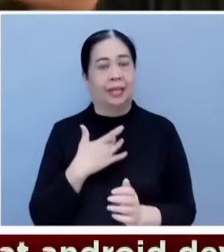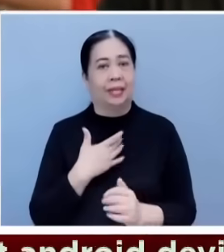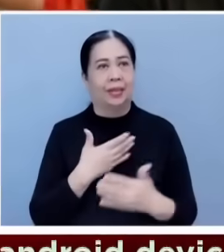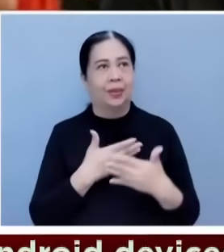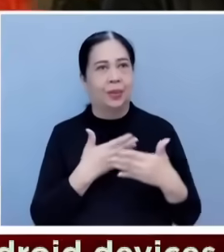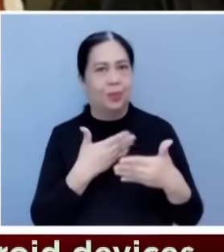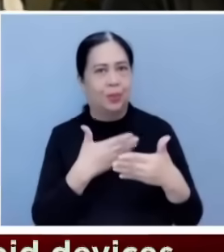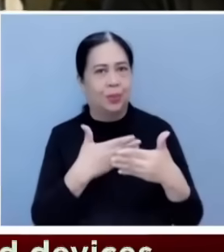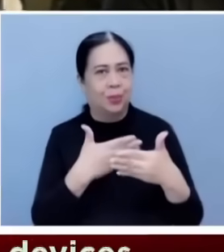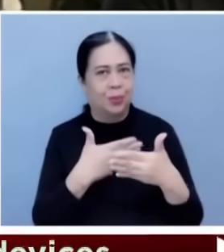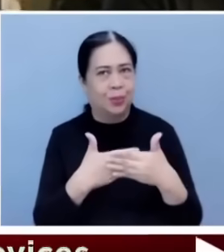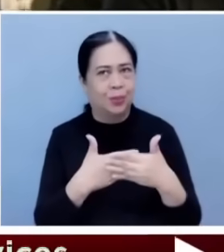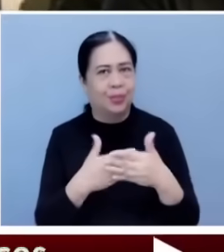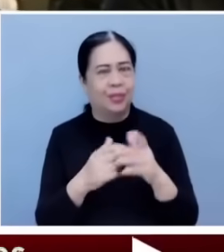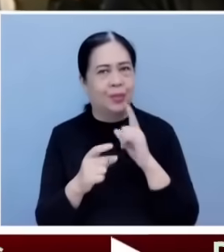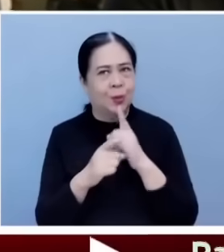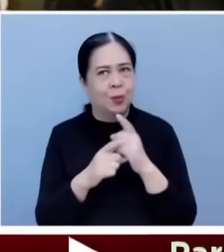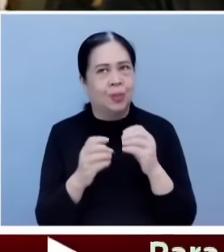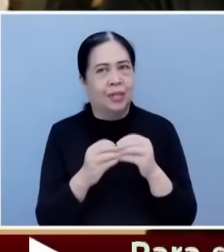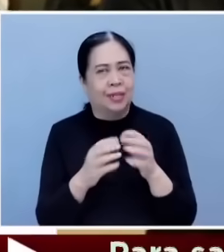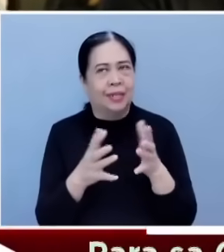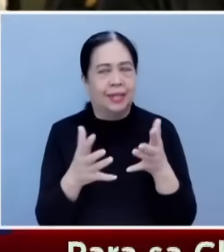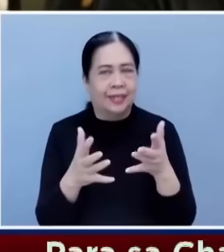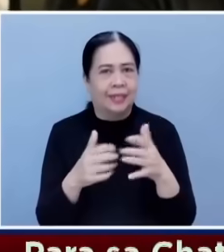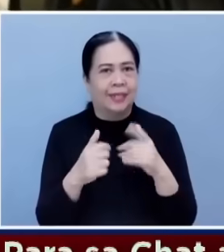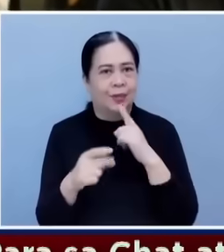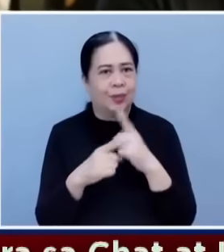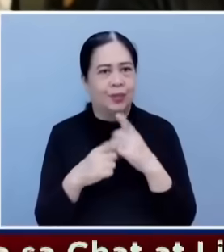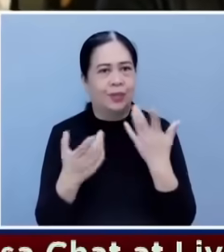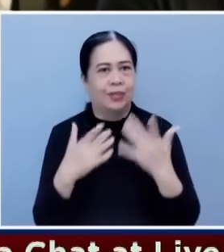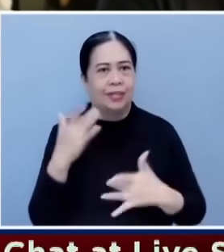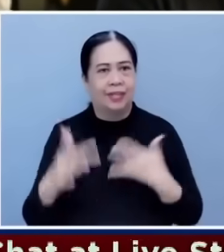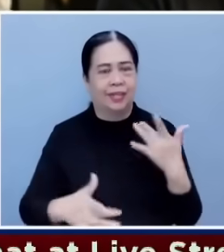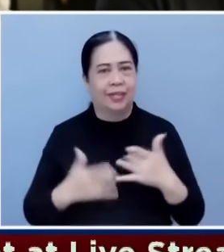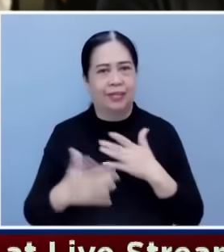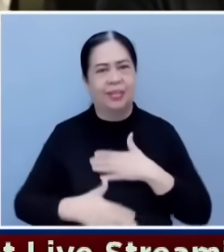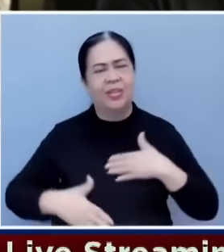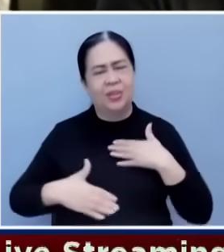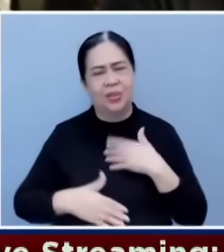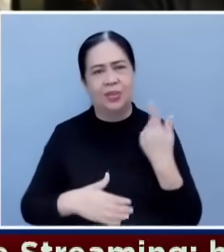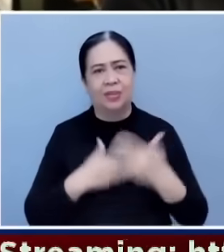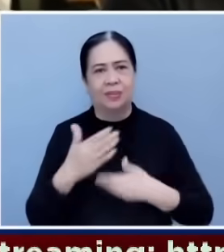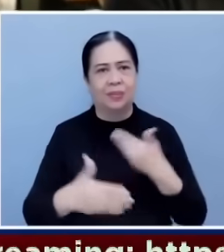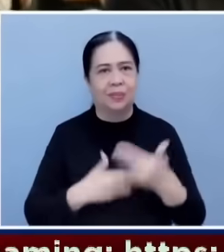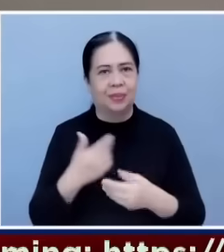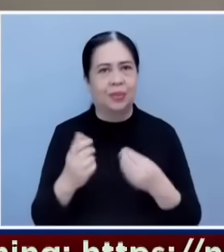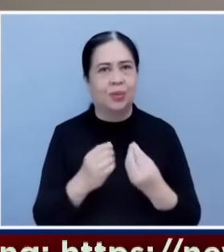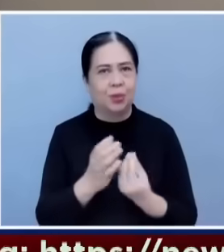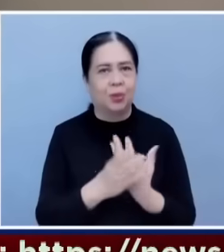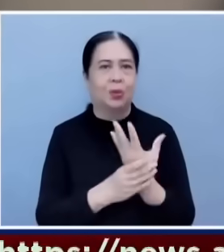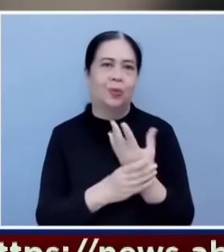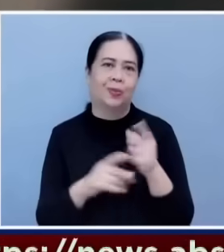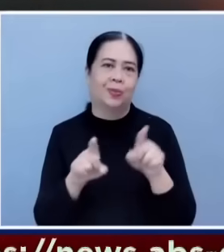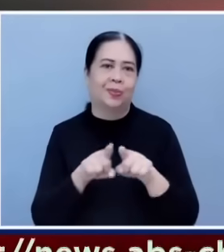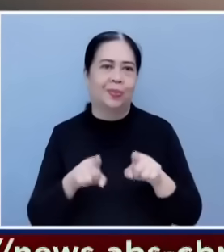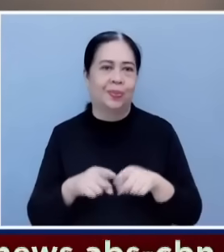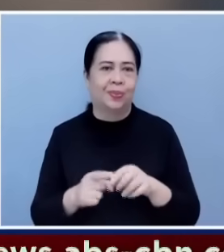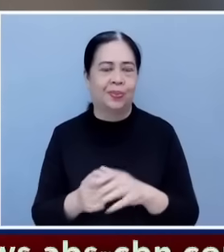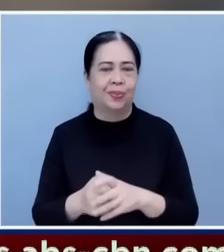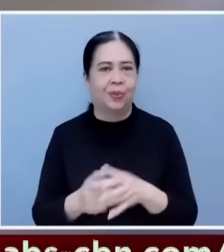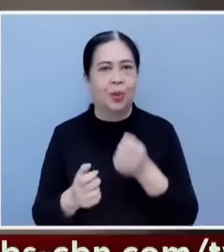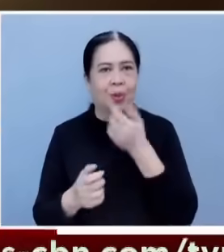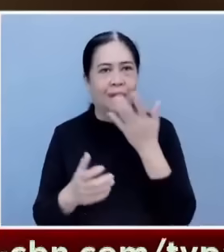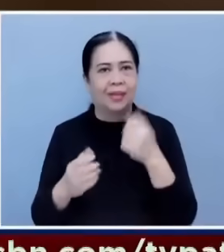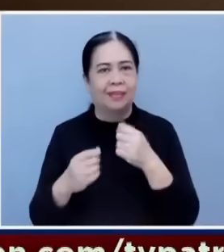closer and realer, but I'm really just excited to enjoy the whole process and to grow as well. Mainit na sinalubong